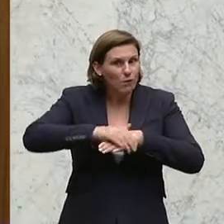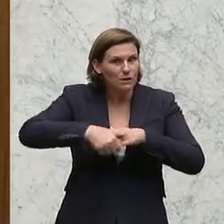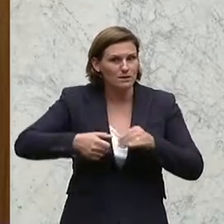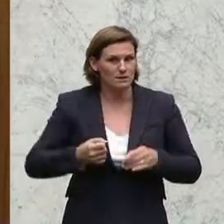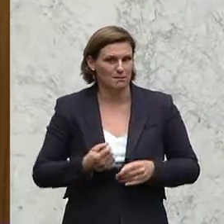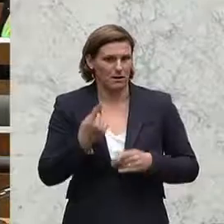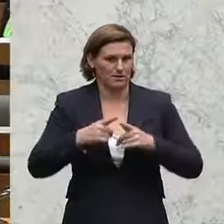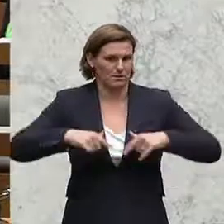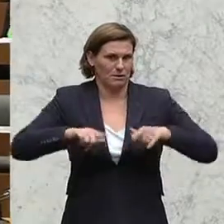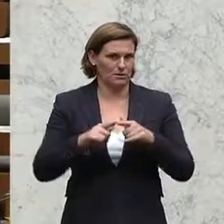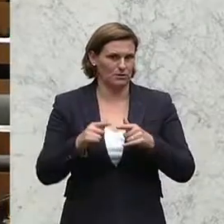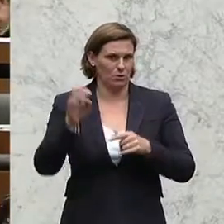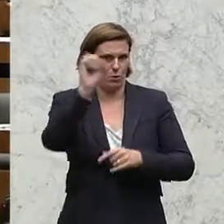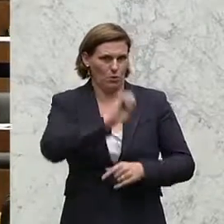Danke.